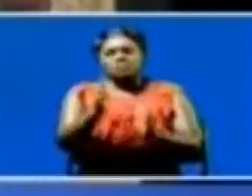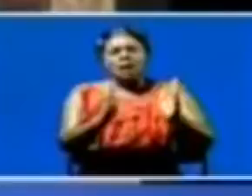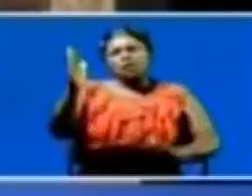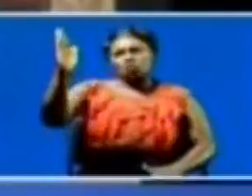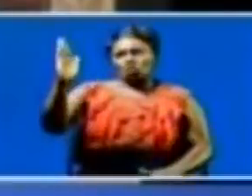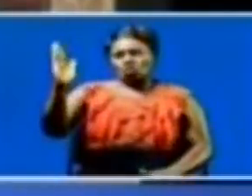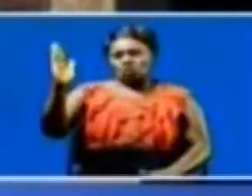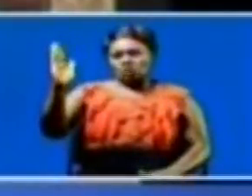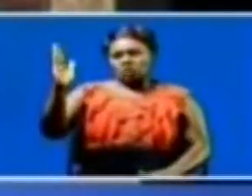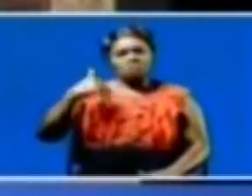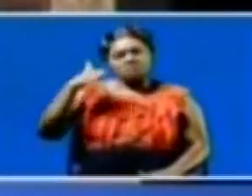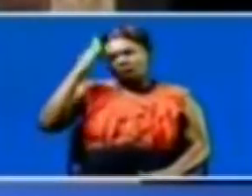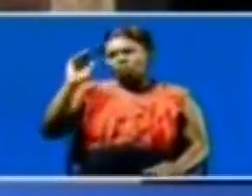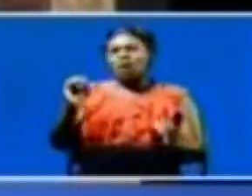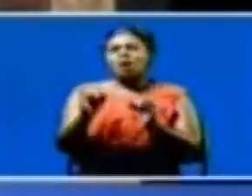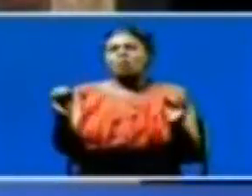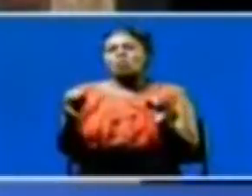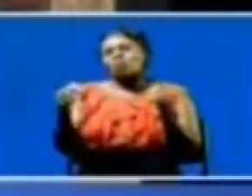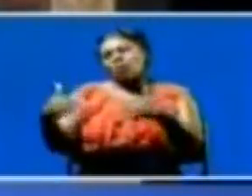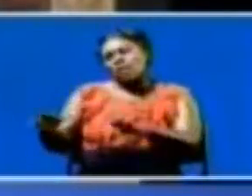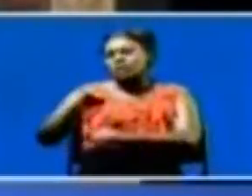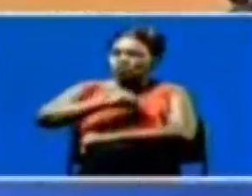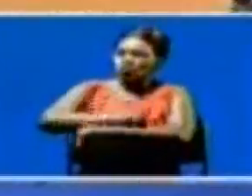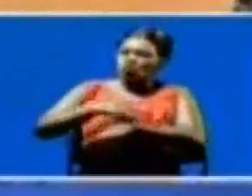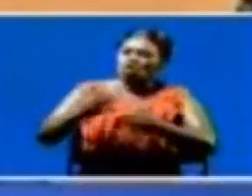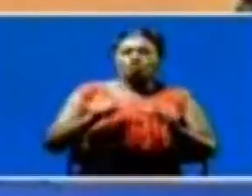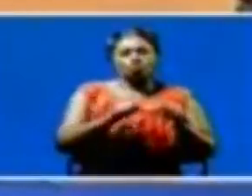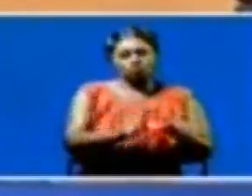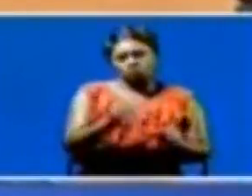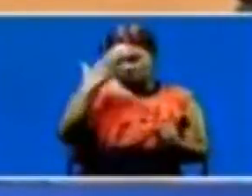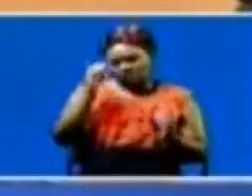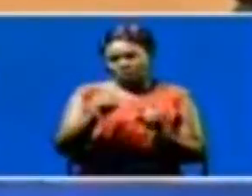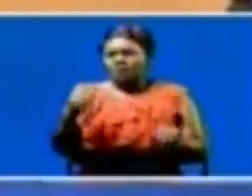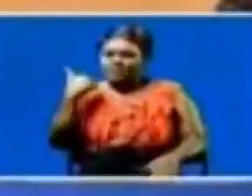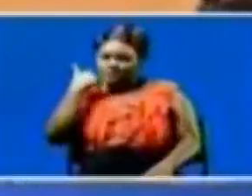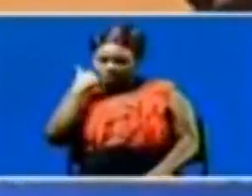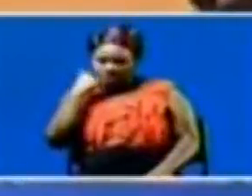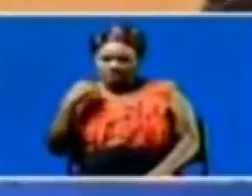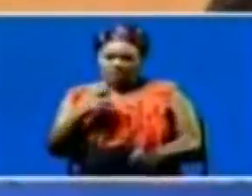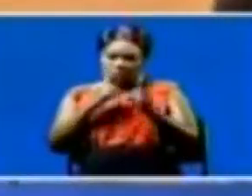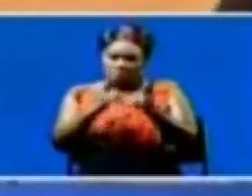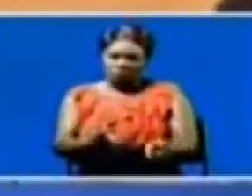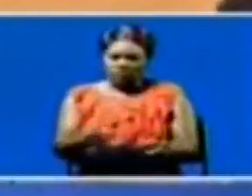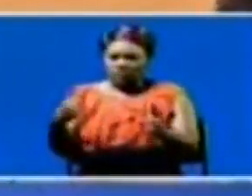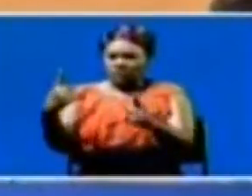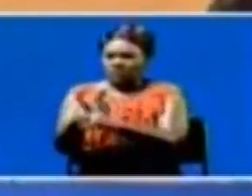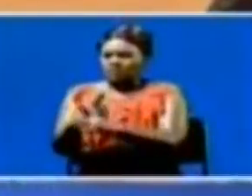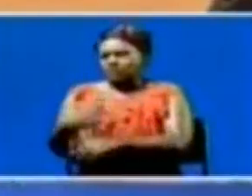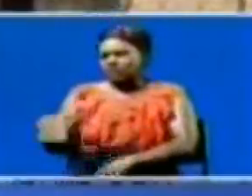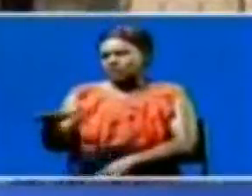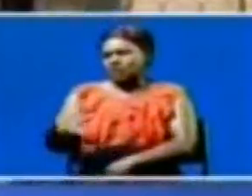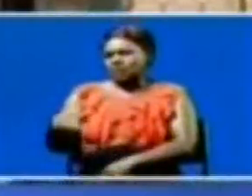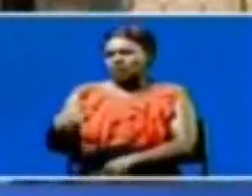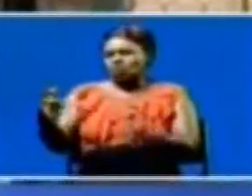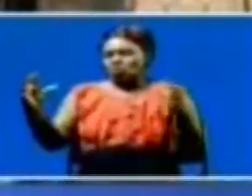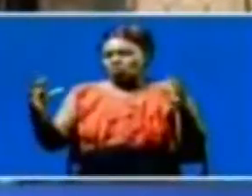Mungu. Sijui niwache shule ama nifanye nini. Ugonjwa huu umeripotiwa maeneo tofauti hasa katika